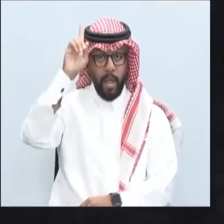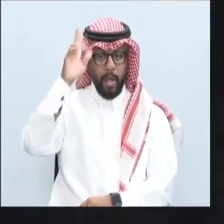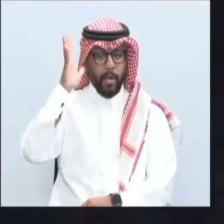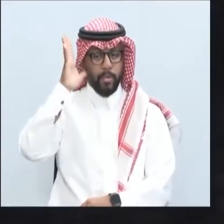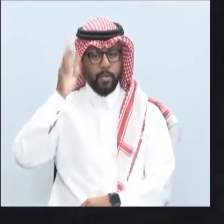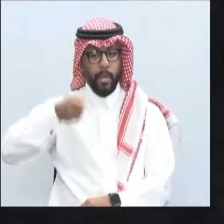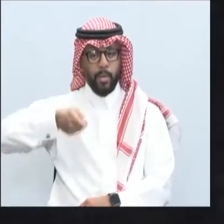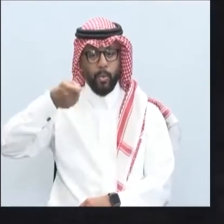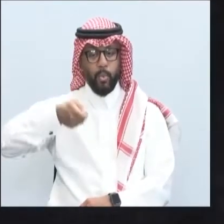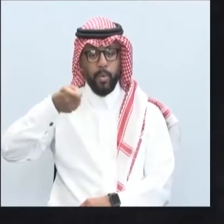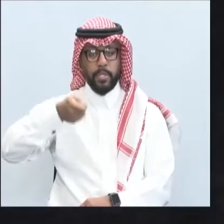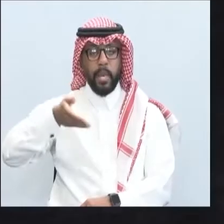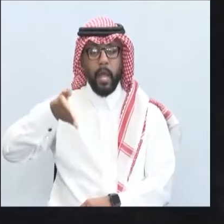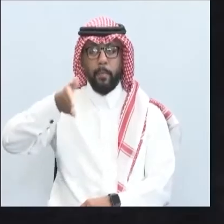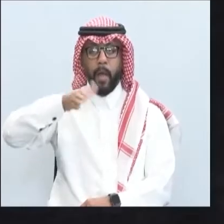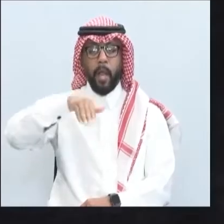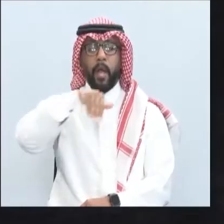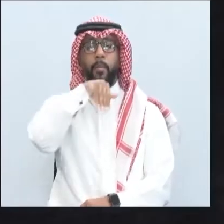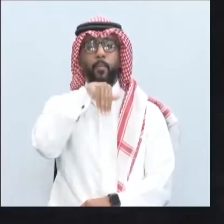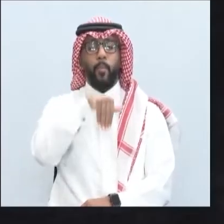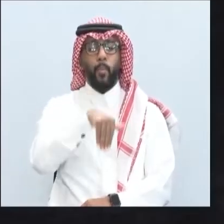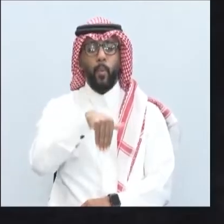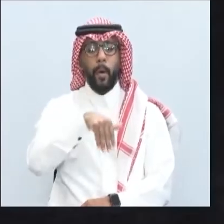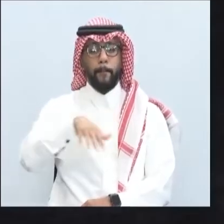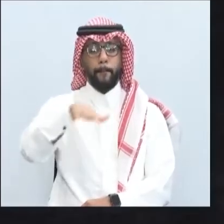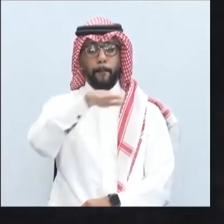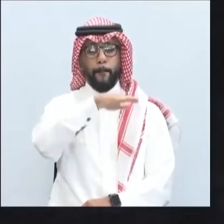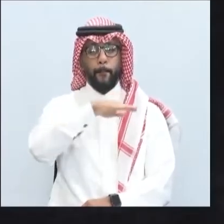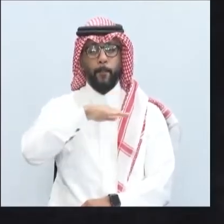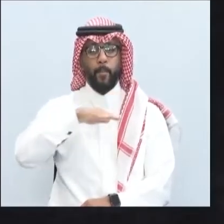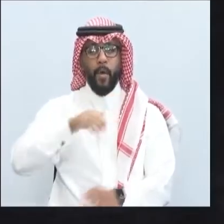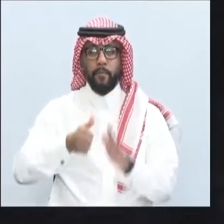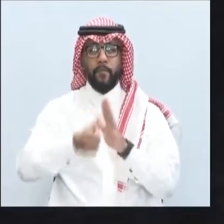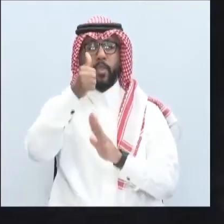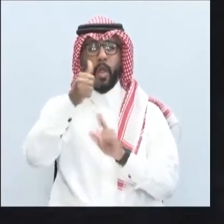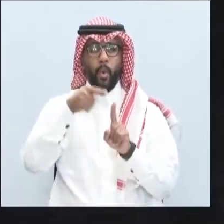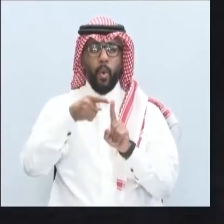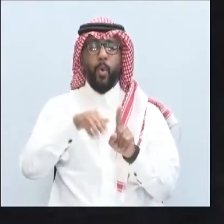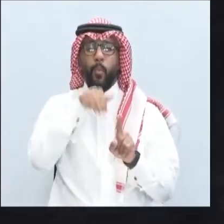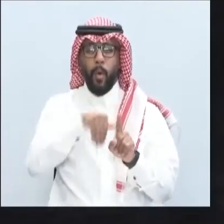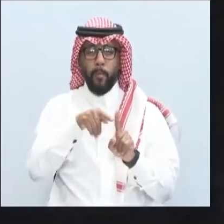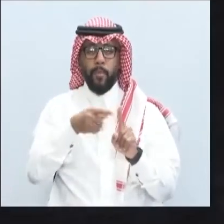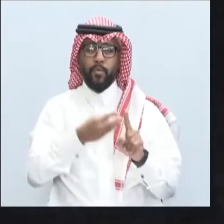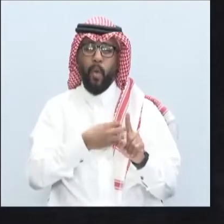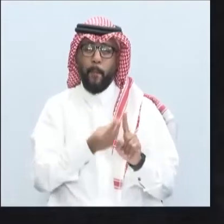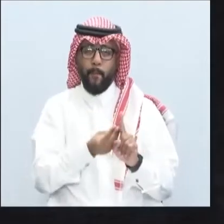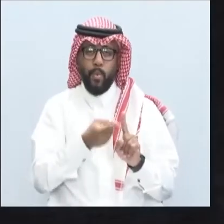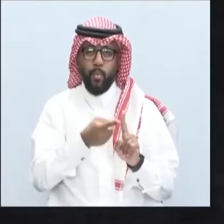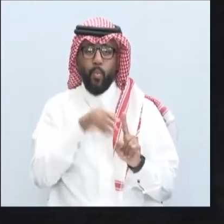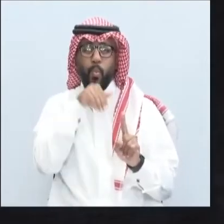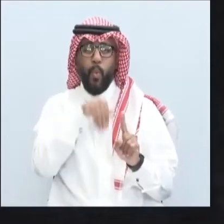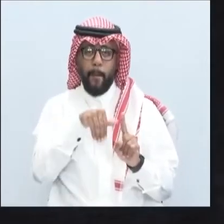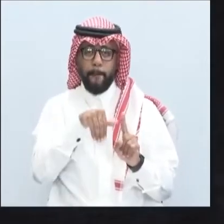والصلاه والسلام على اشرف الخلق والمرسلين حبيبنا ونبينا محمد